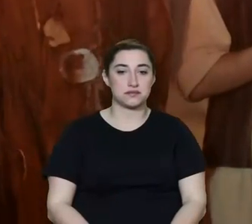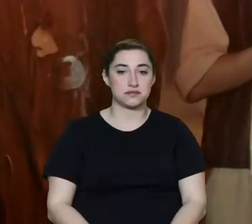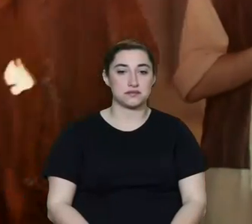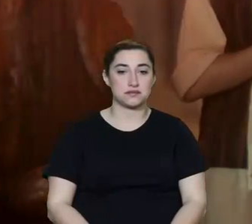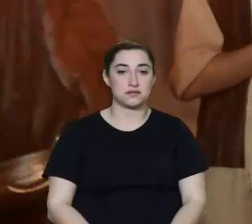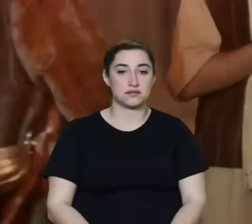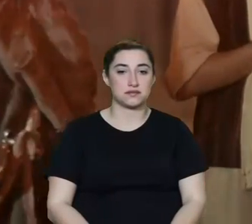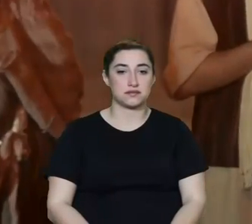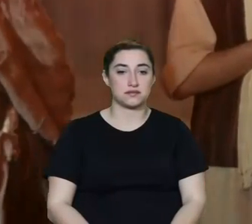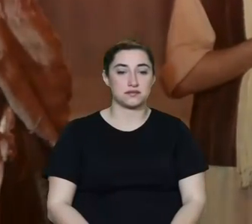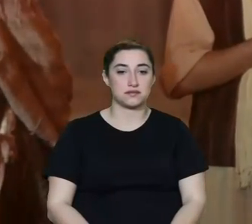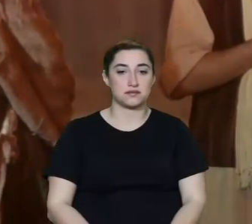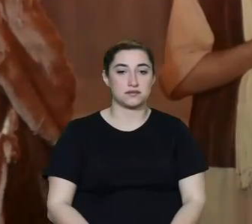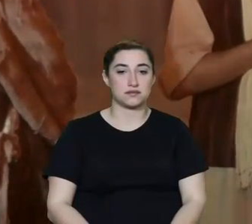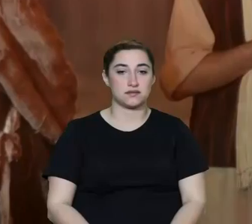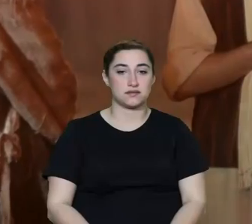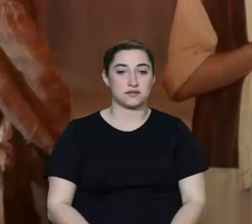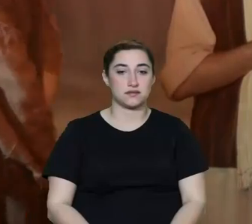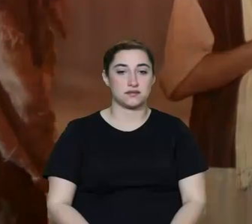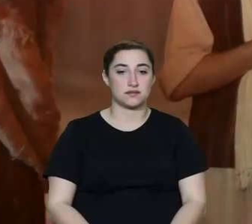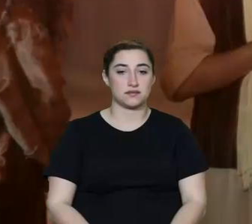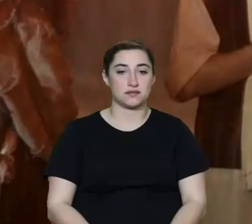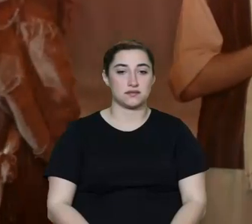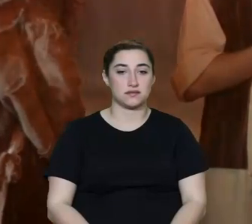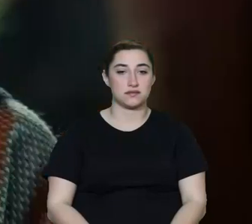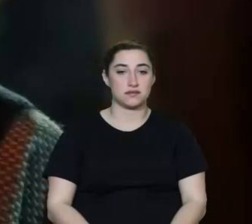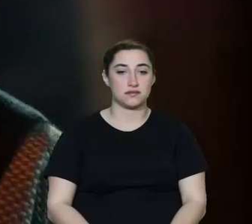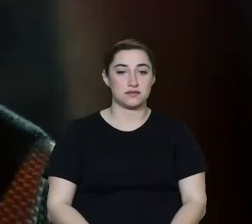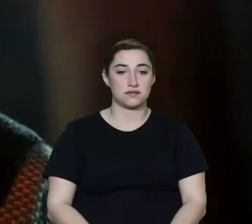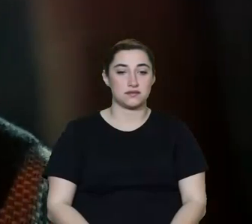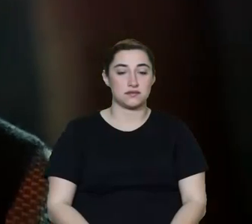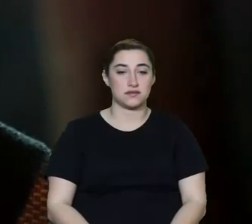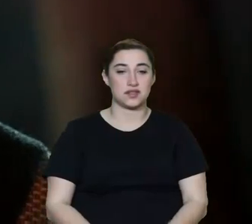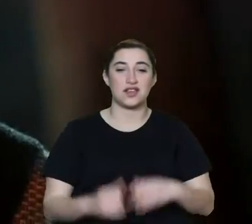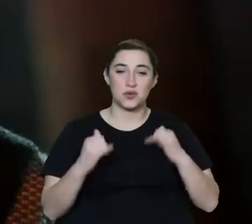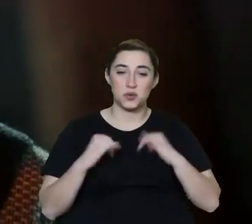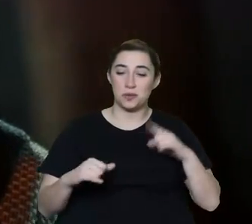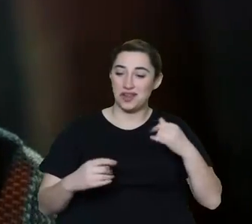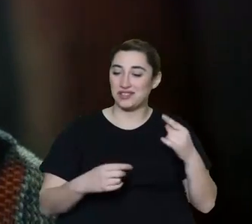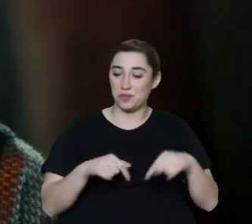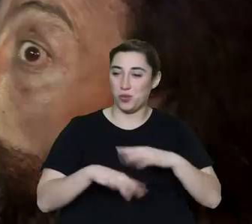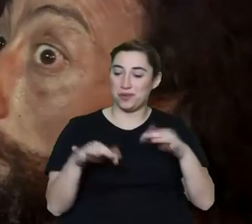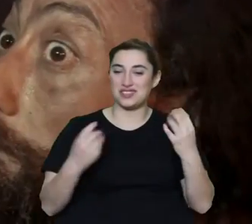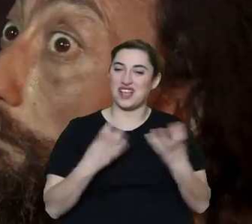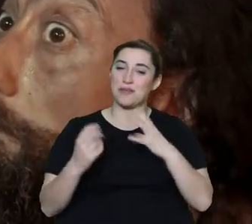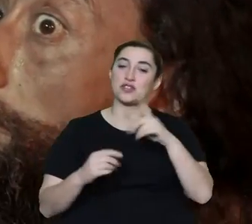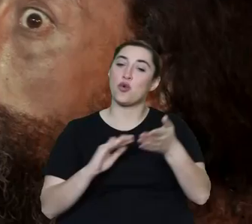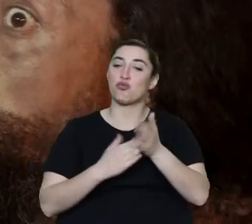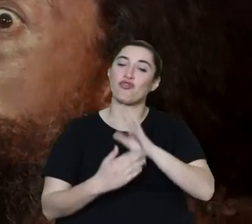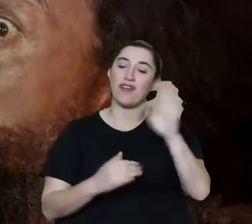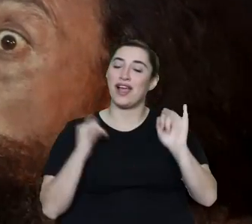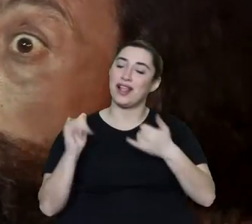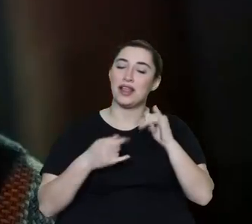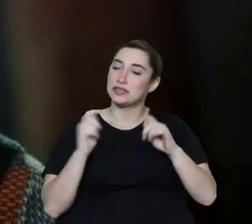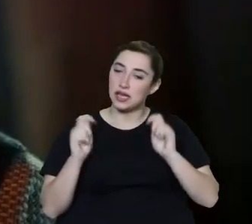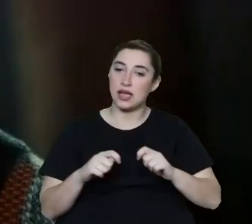mi? Olmaya mı, ölmeye mi? Huzur bugün biraz kalabalıktır. Sen mutfakta